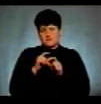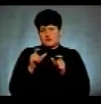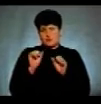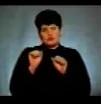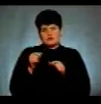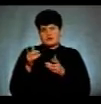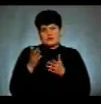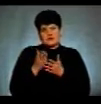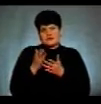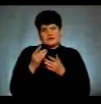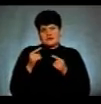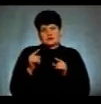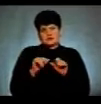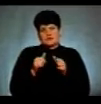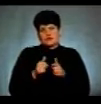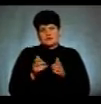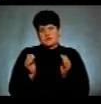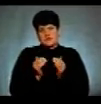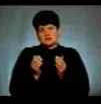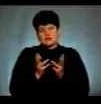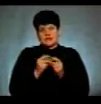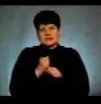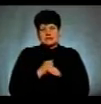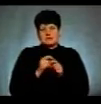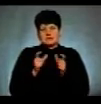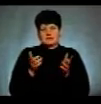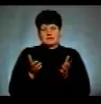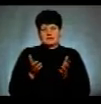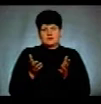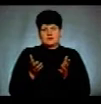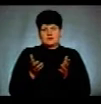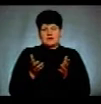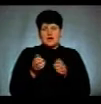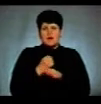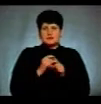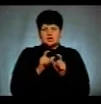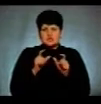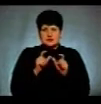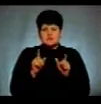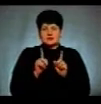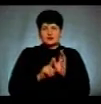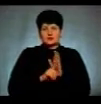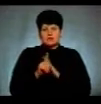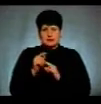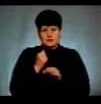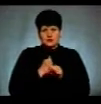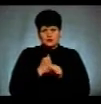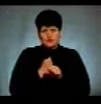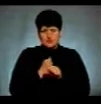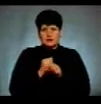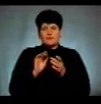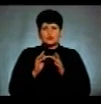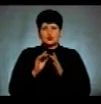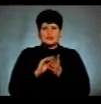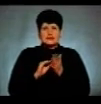є така форма випуску в меншу кількість таблеток. Ну, знову ж таки, аптечні заклади тільки розпочали працювати безпосередньо по